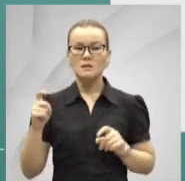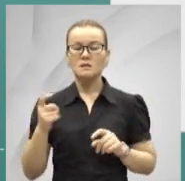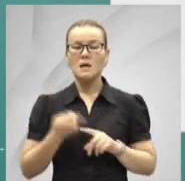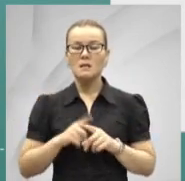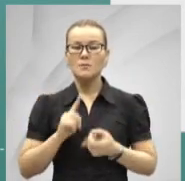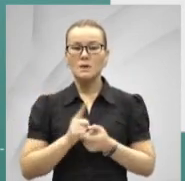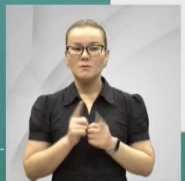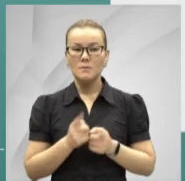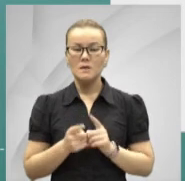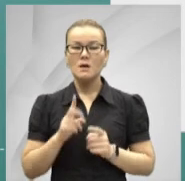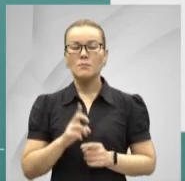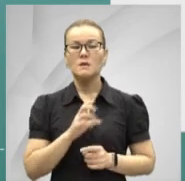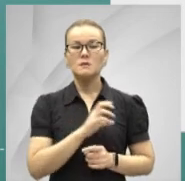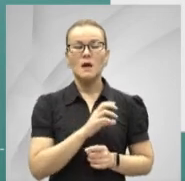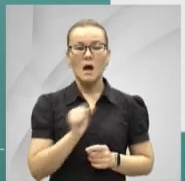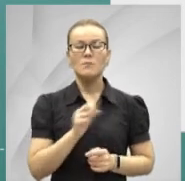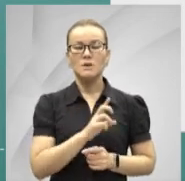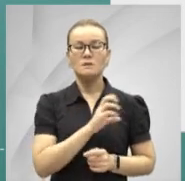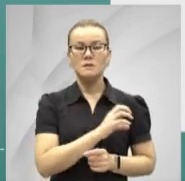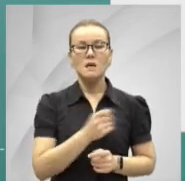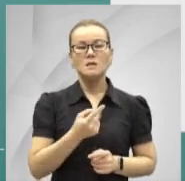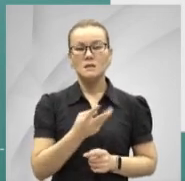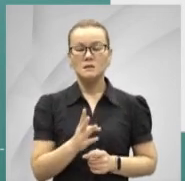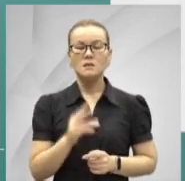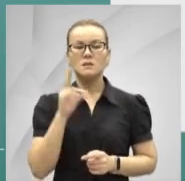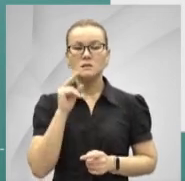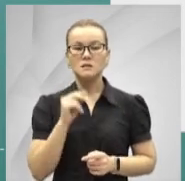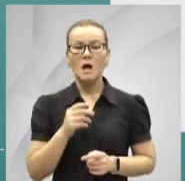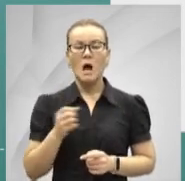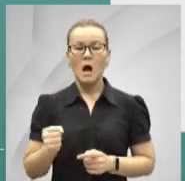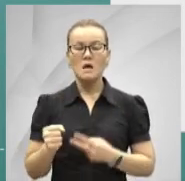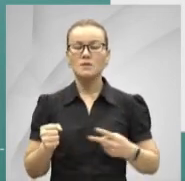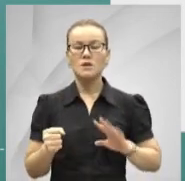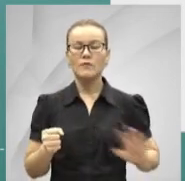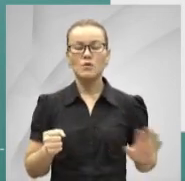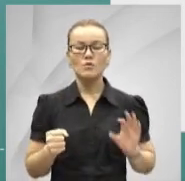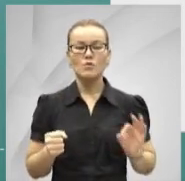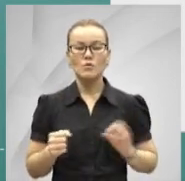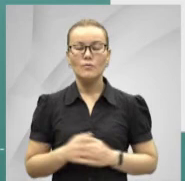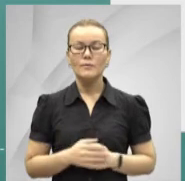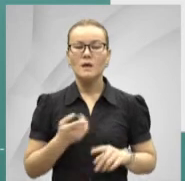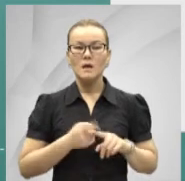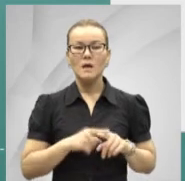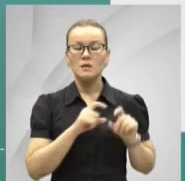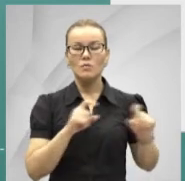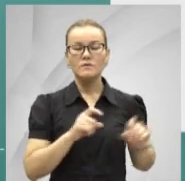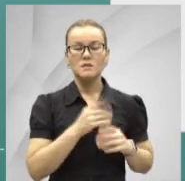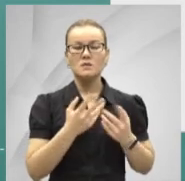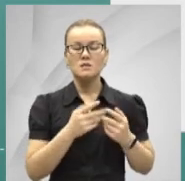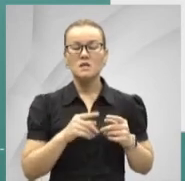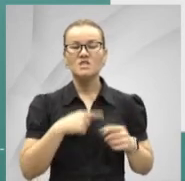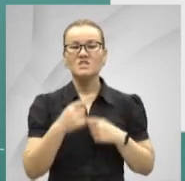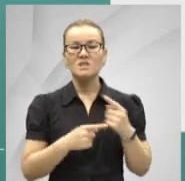b, c – некоторые числа, и при этом a не равно 0. Решаются подобные уравнения также